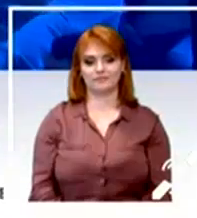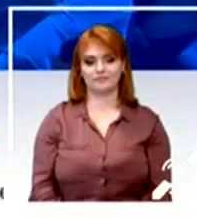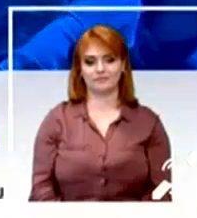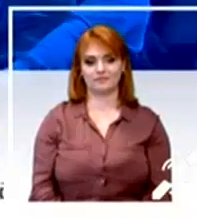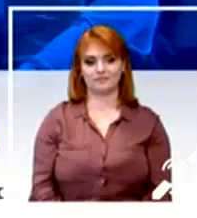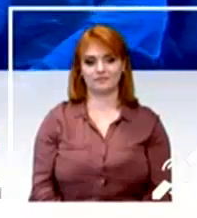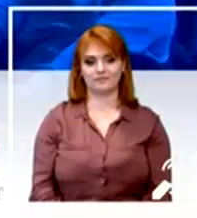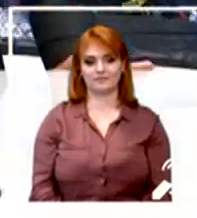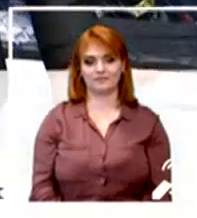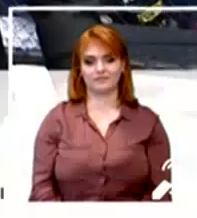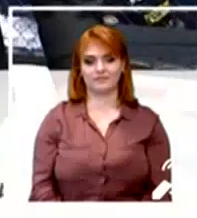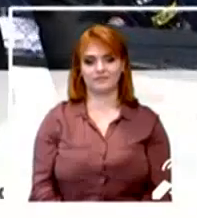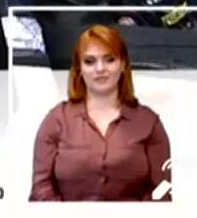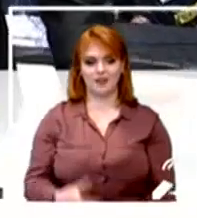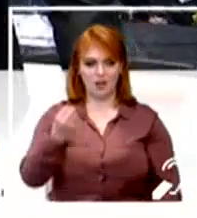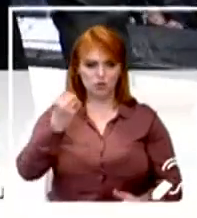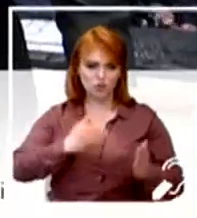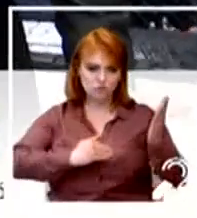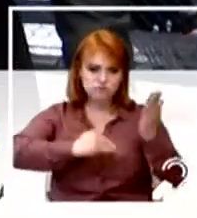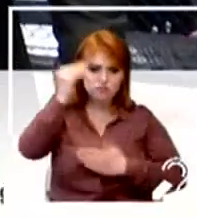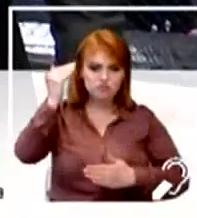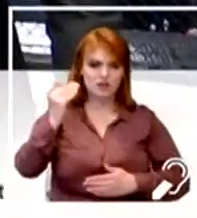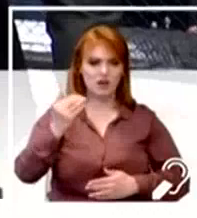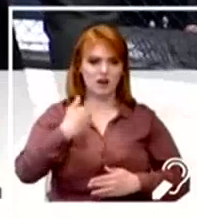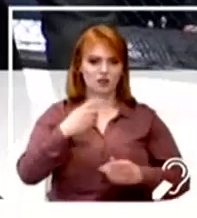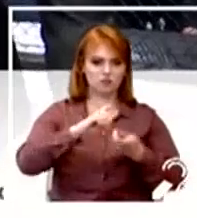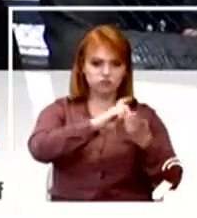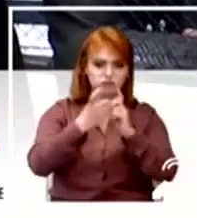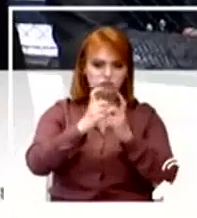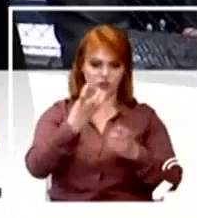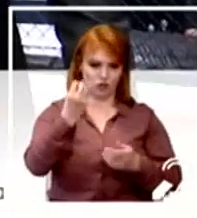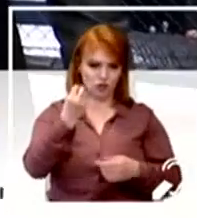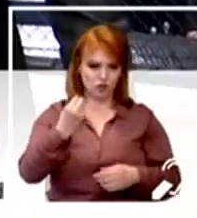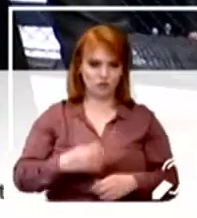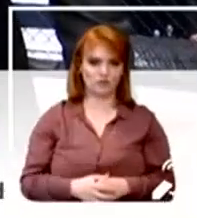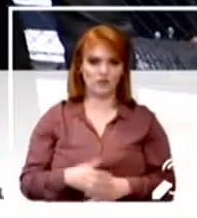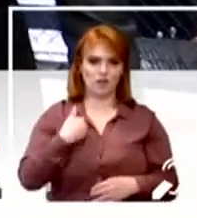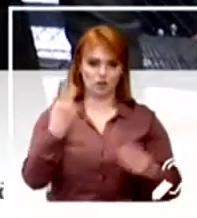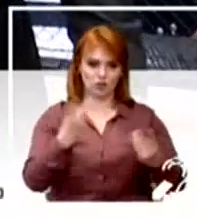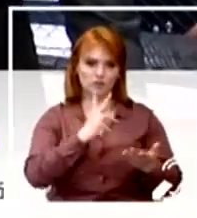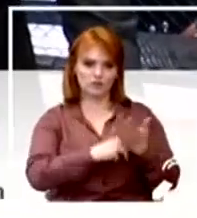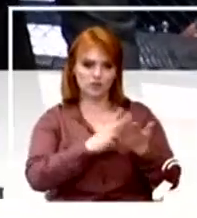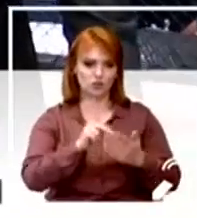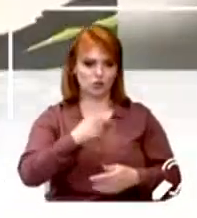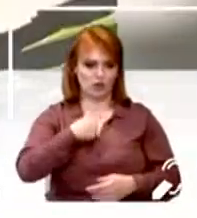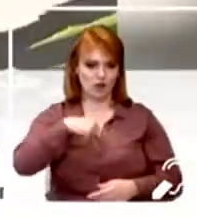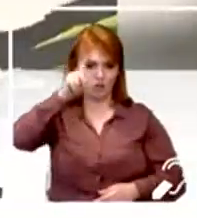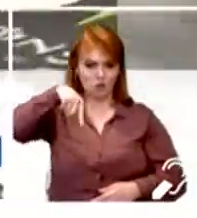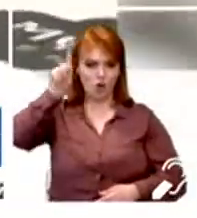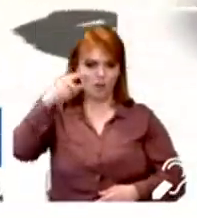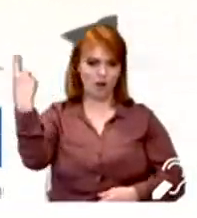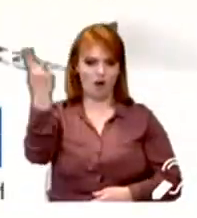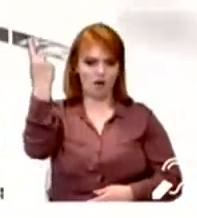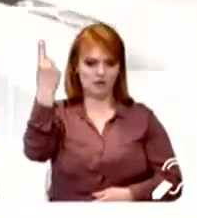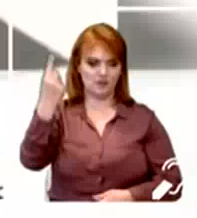Vreau să ajung la centură, să mă lupt pentru centură în organizația aceasta. Eu trebuie să demonstrez că eu sunt numărul 1. The